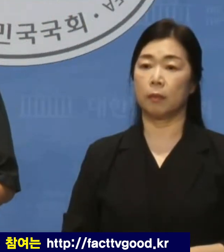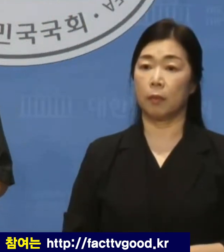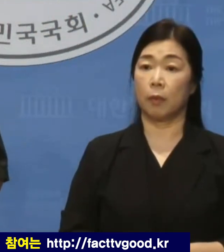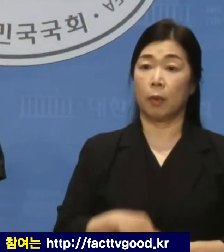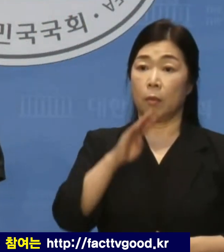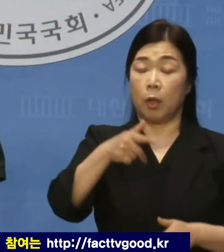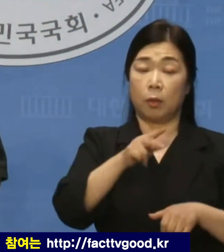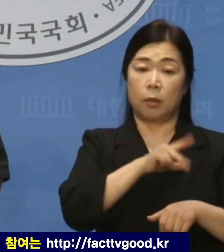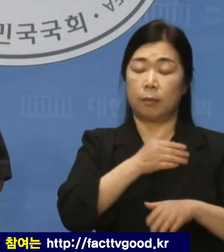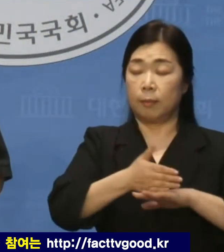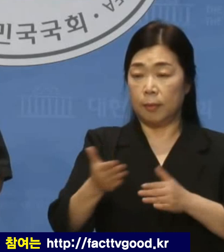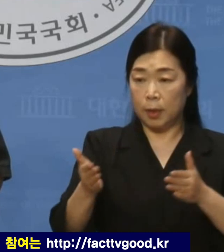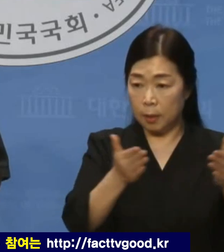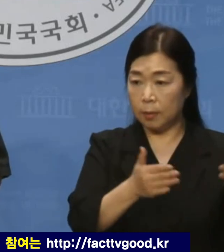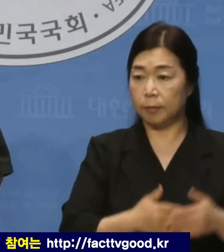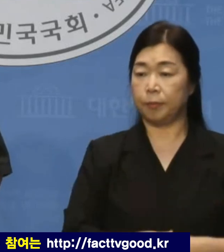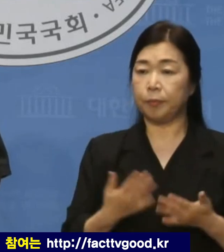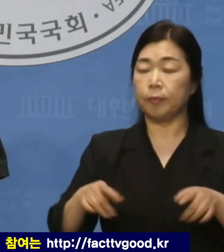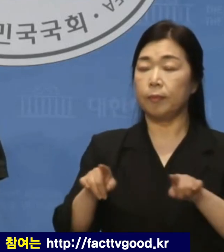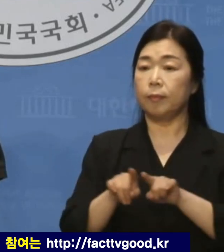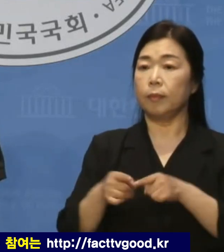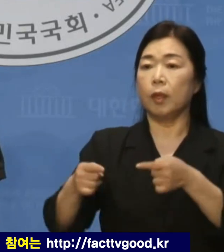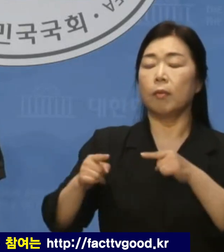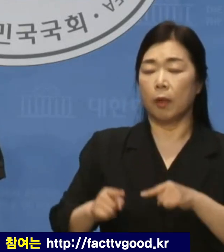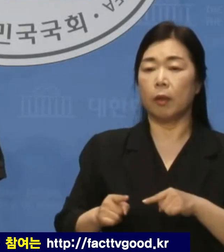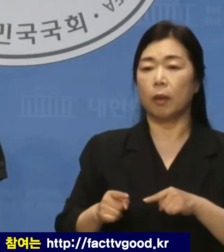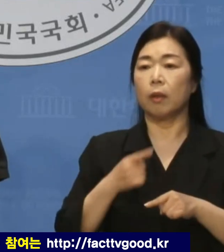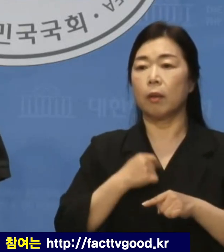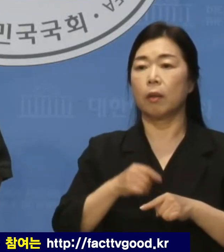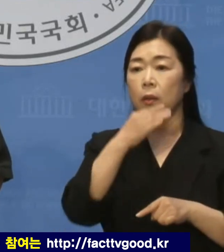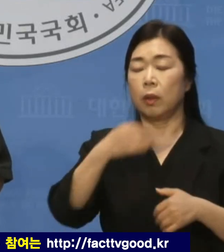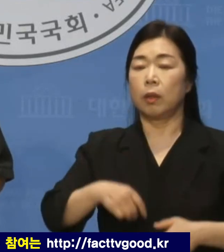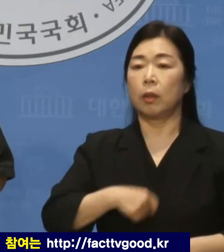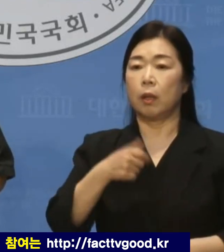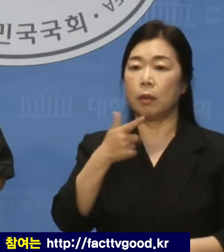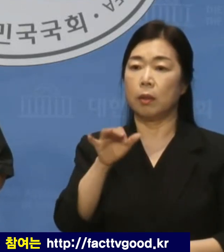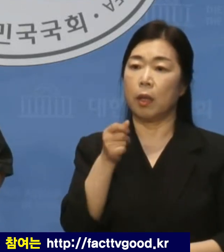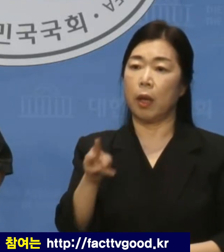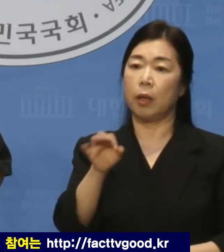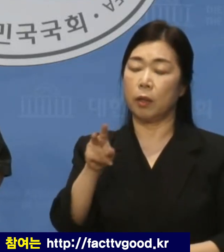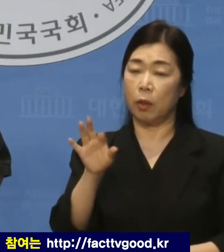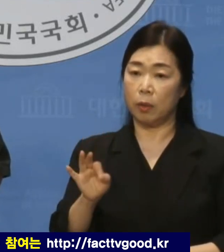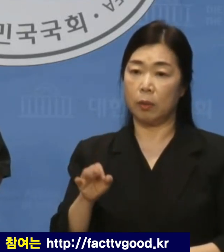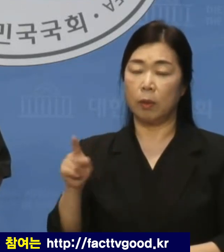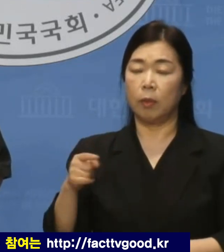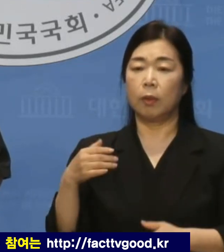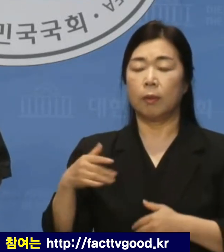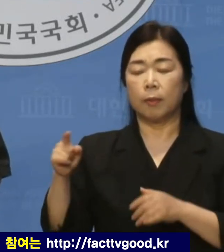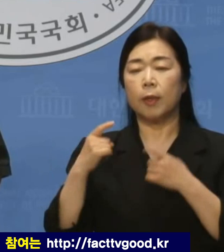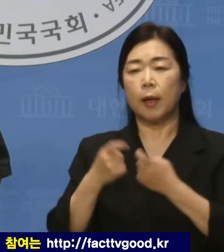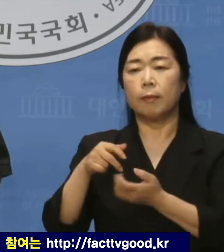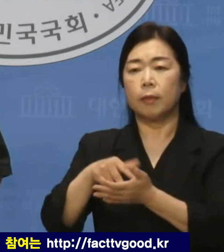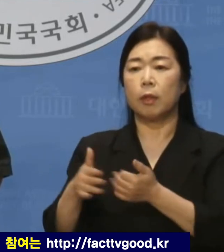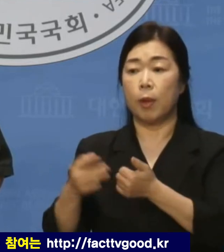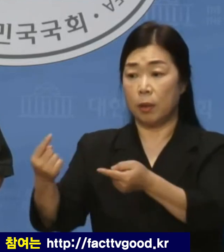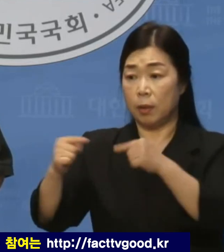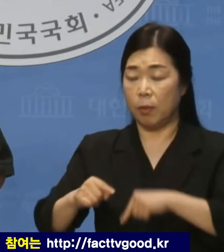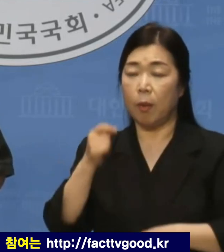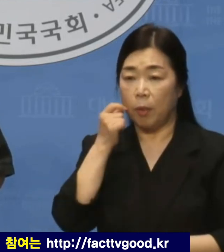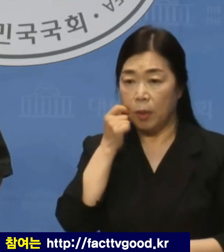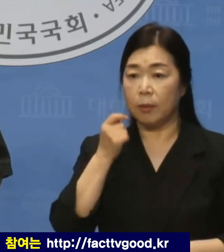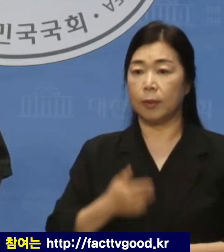네, 박주민 의원님 감사합니다. 네, 오늘 함께 해주기로 하셨던 정의당의 장혜영 의원께서는 일신상의 이유로 오늘 잠시 참석하지